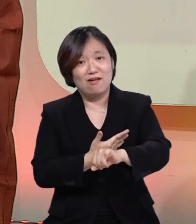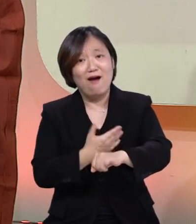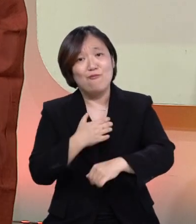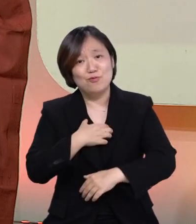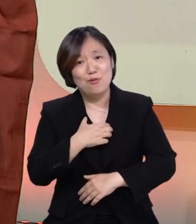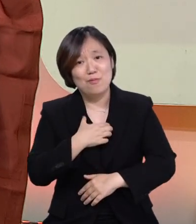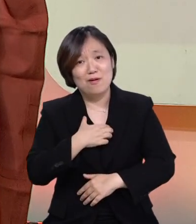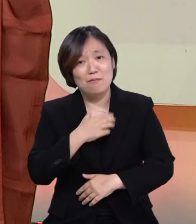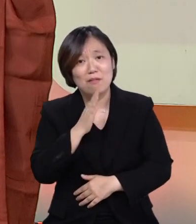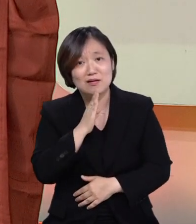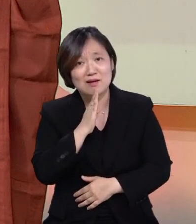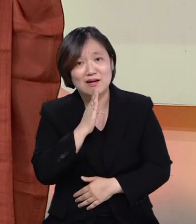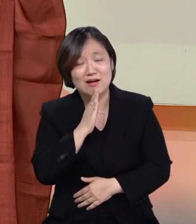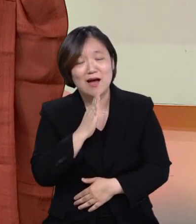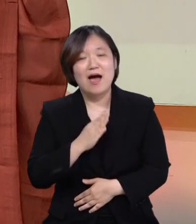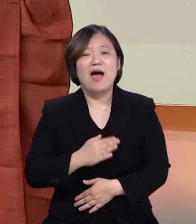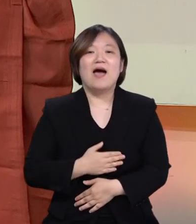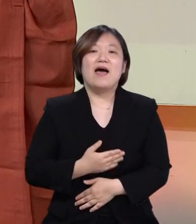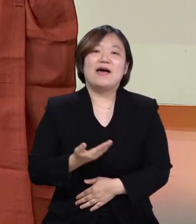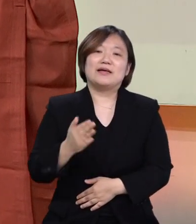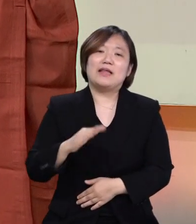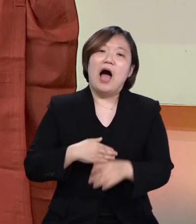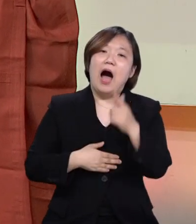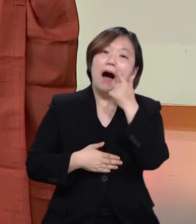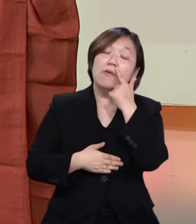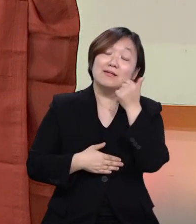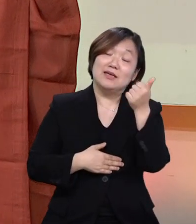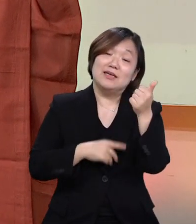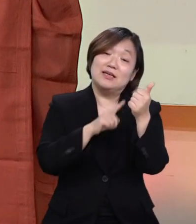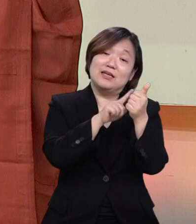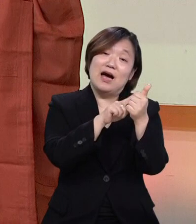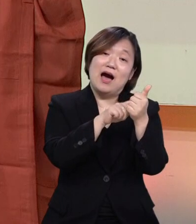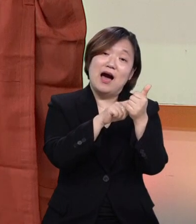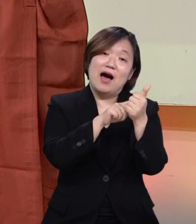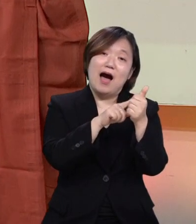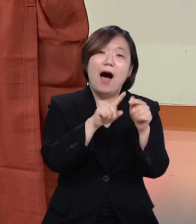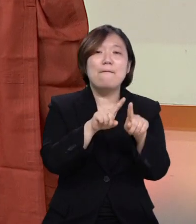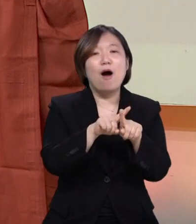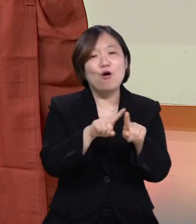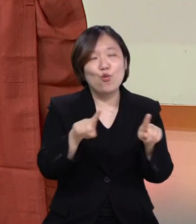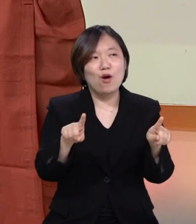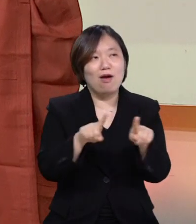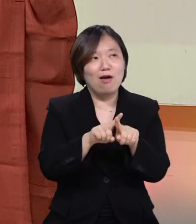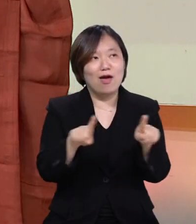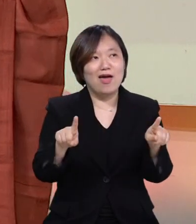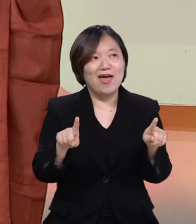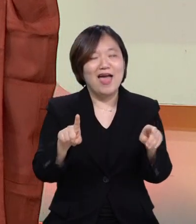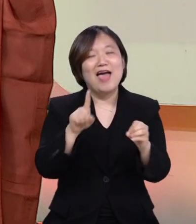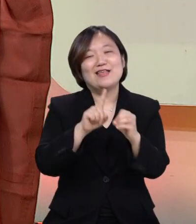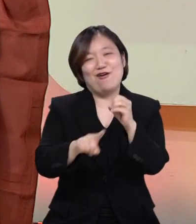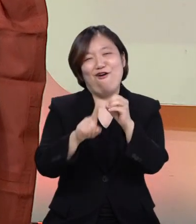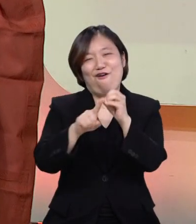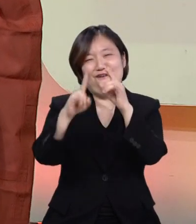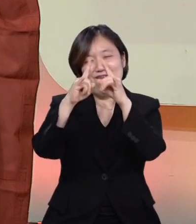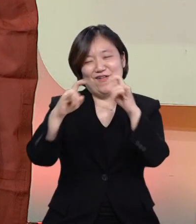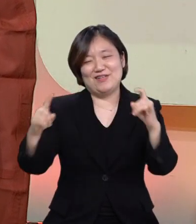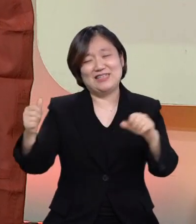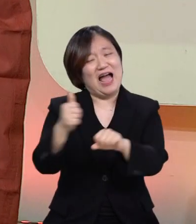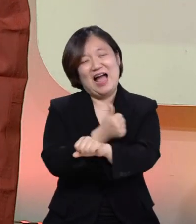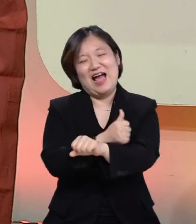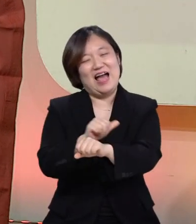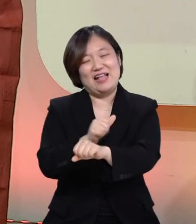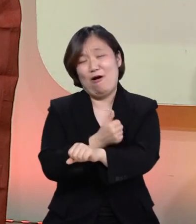그런데 아버님께서 평소에 절에는 안 다니셨지만 평소에 사찰에는 안